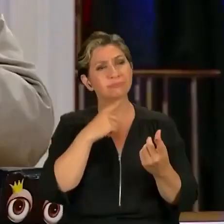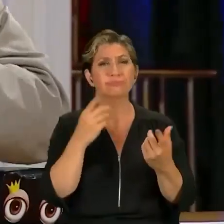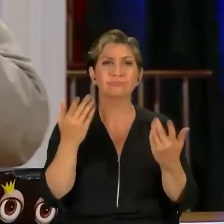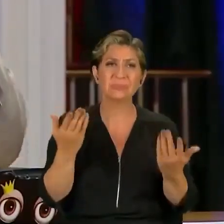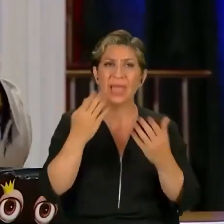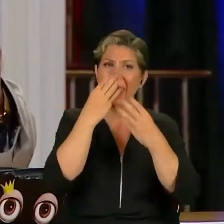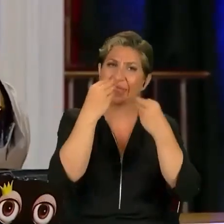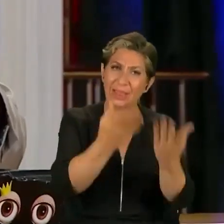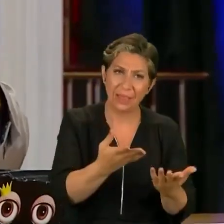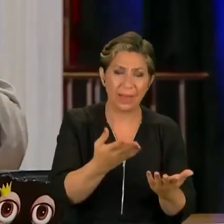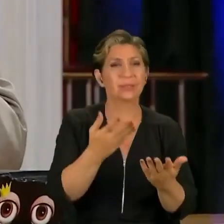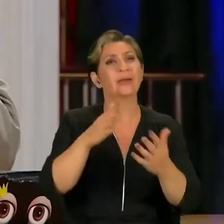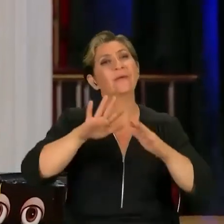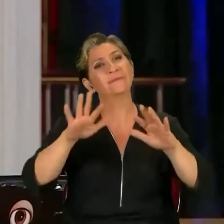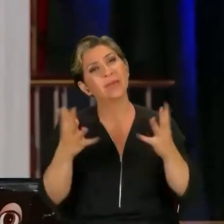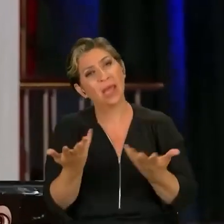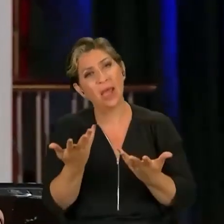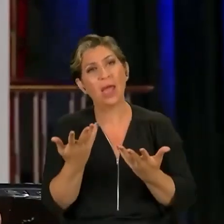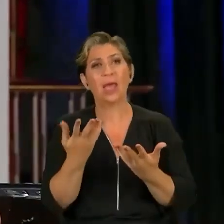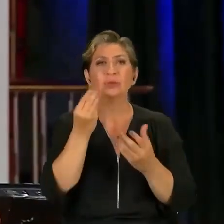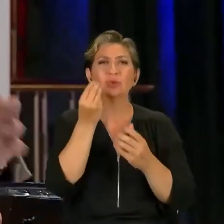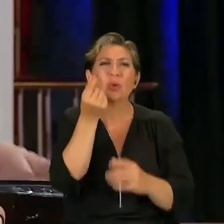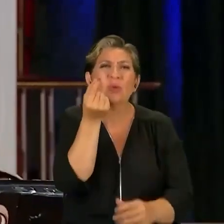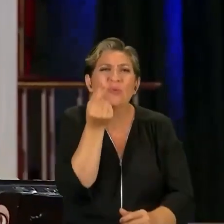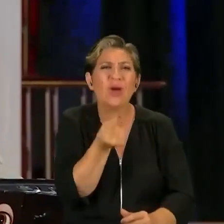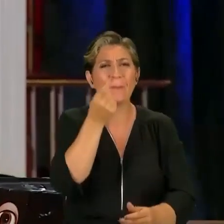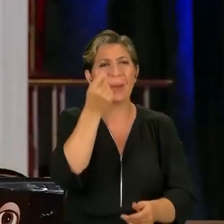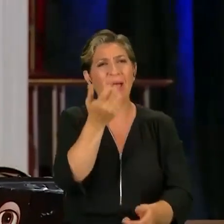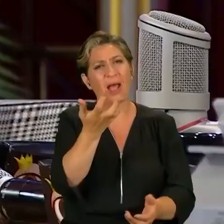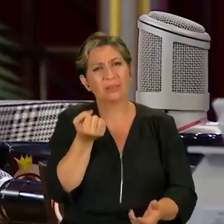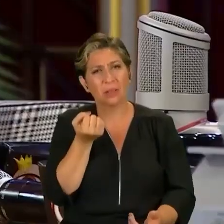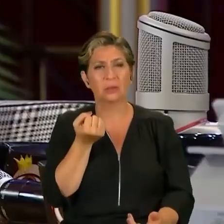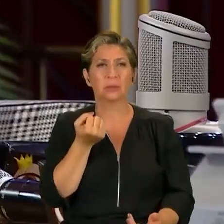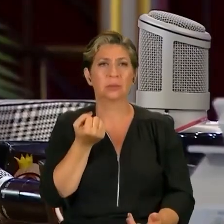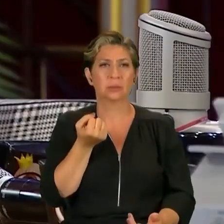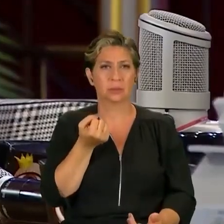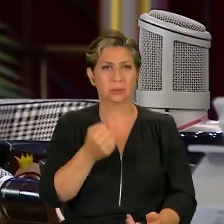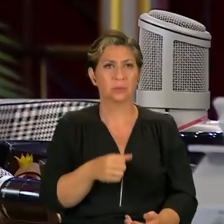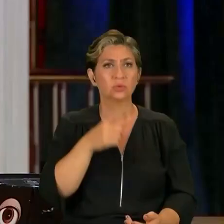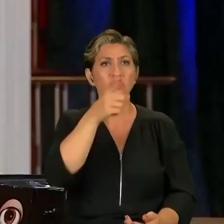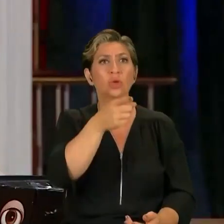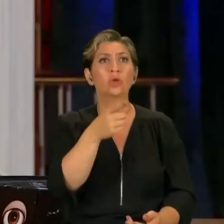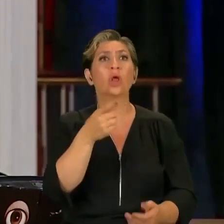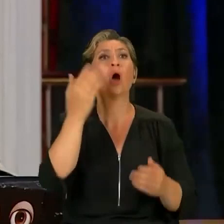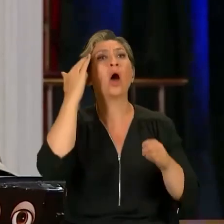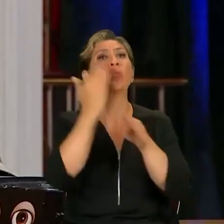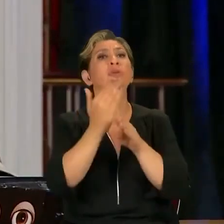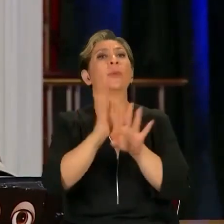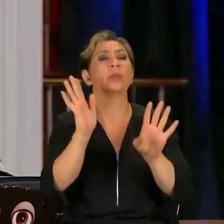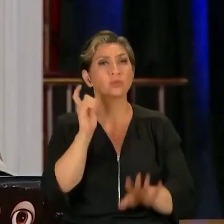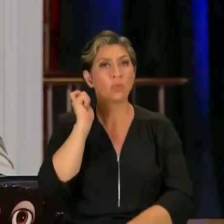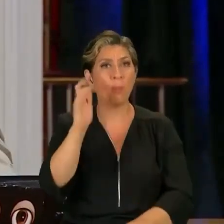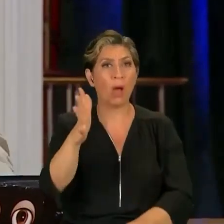ya. Hediye ettiler bize şarkıları ya da çok sembolik hı hı. Rakamlarla şarkılar aldık. Seninkilerle doğru düz